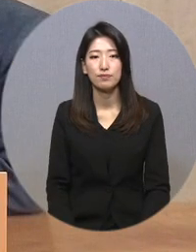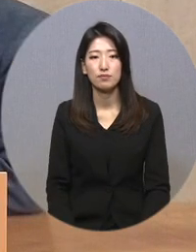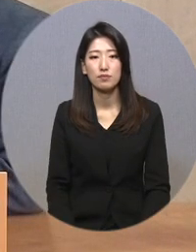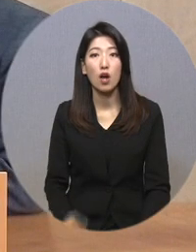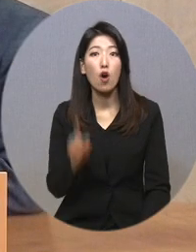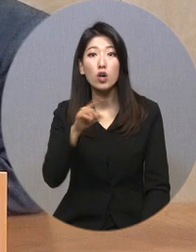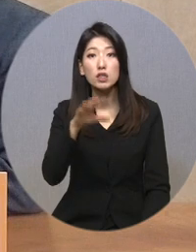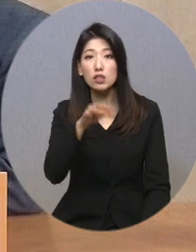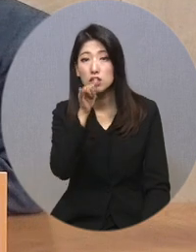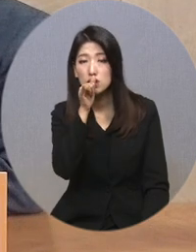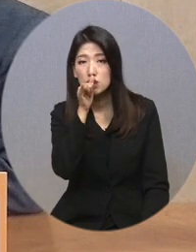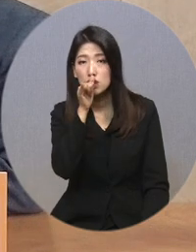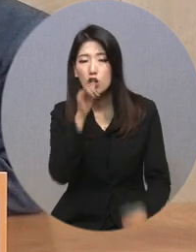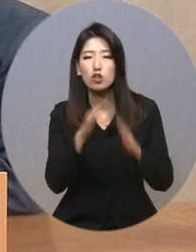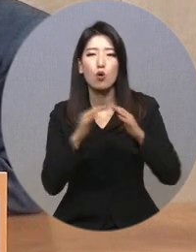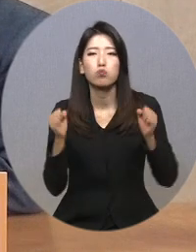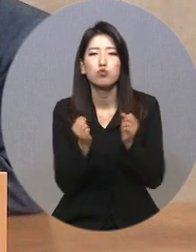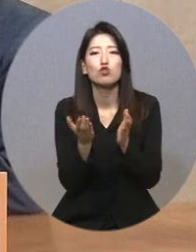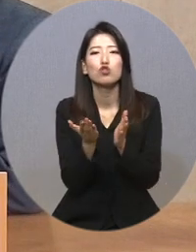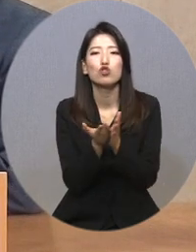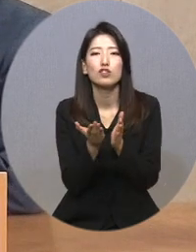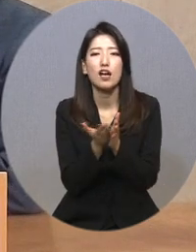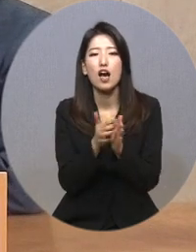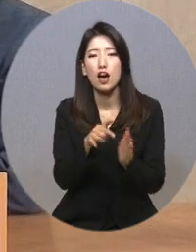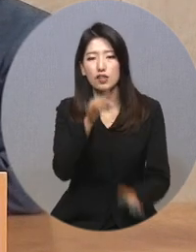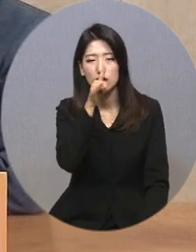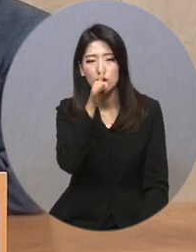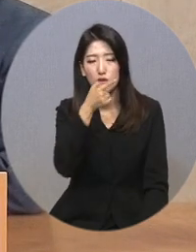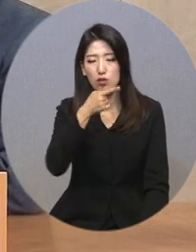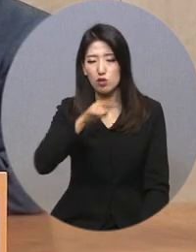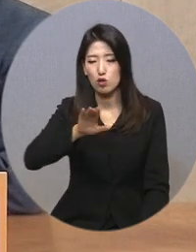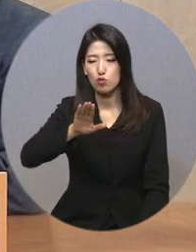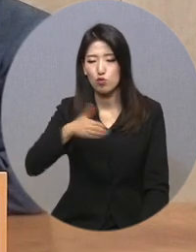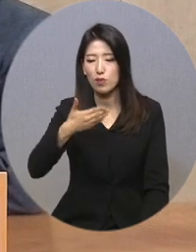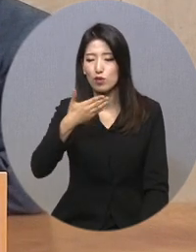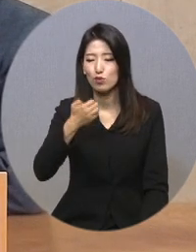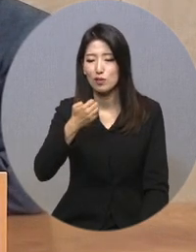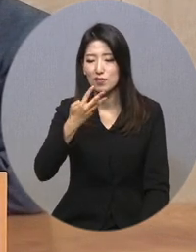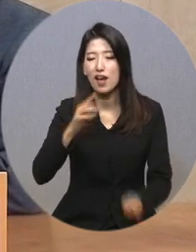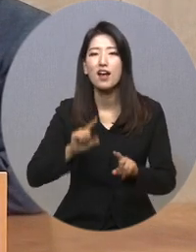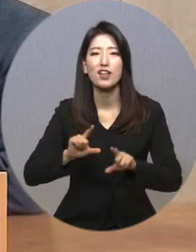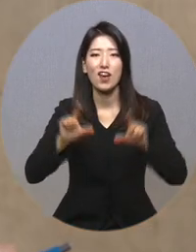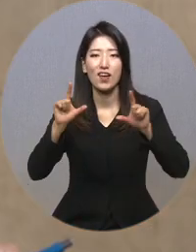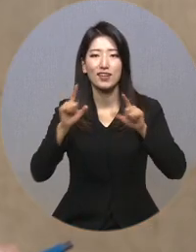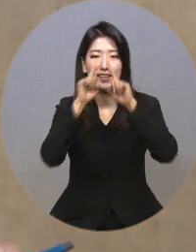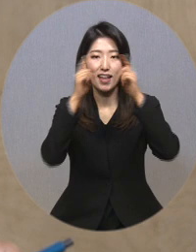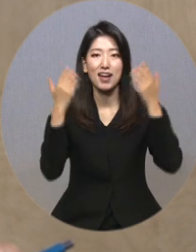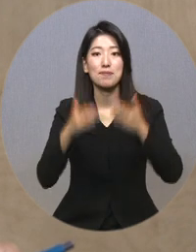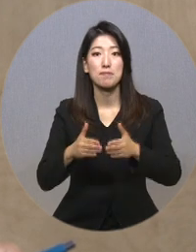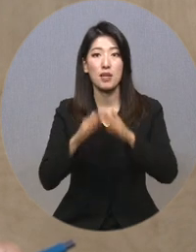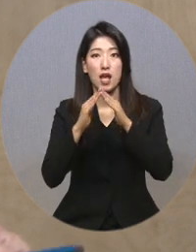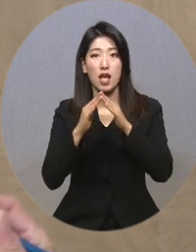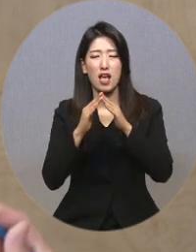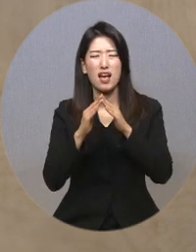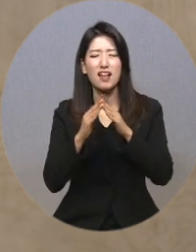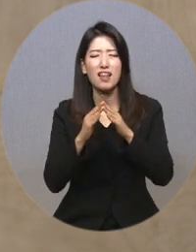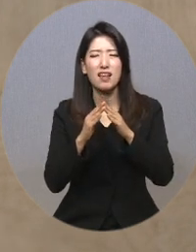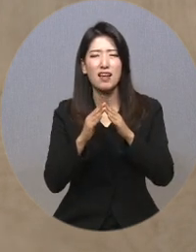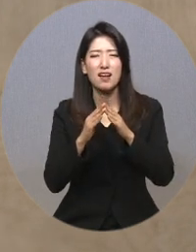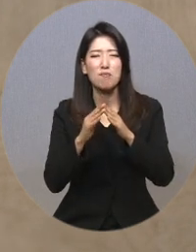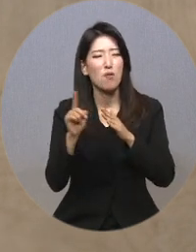있습니다. 1994년에 개교하였고요. 작지만 강한 대학으로서 4차 산업 혁명